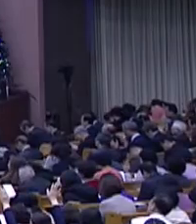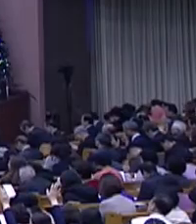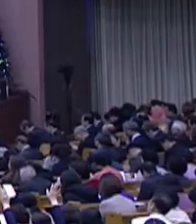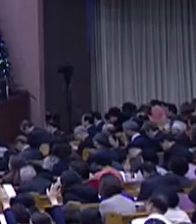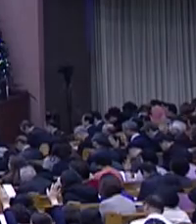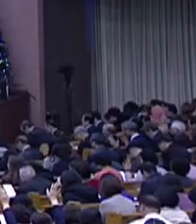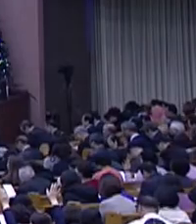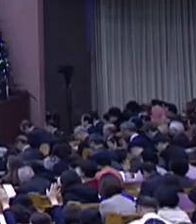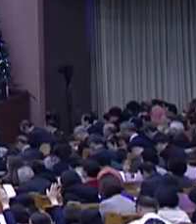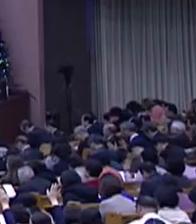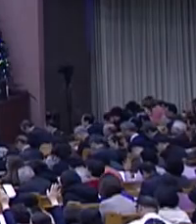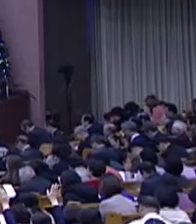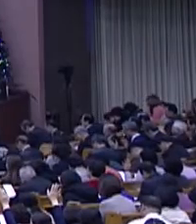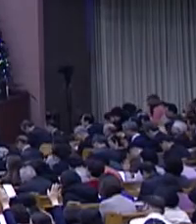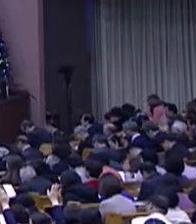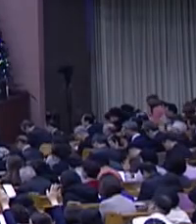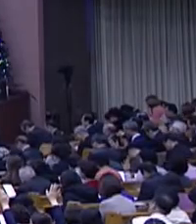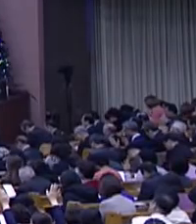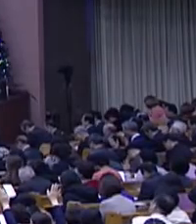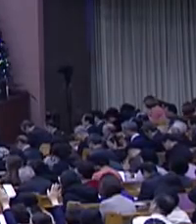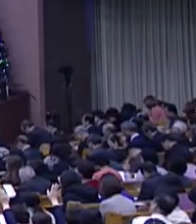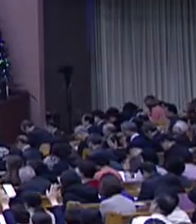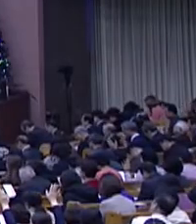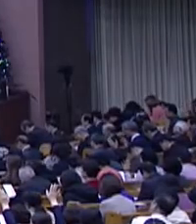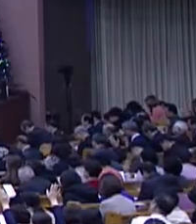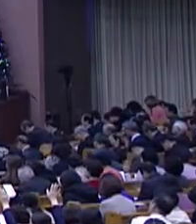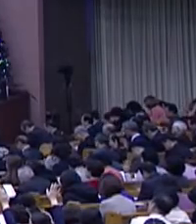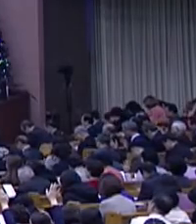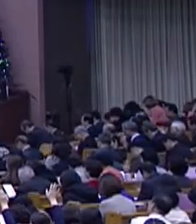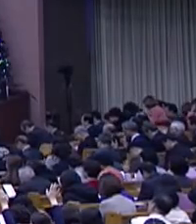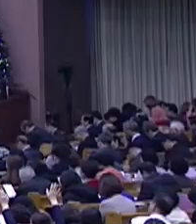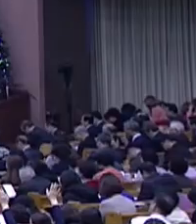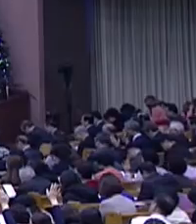아버지 하나님이시여, 우리는